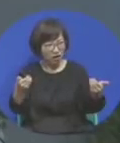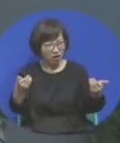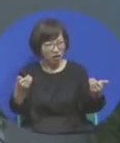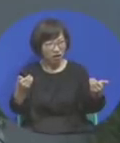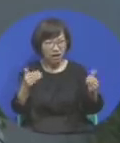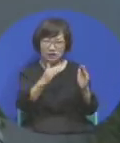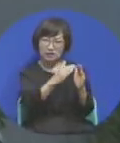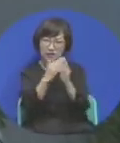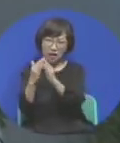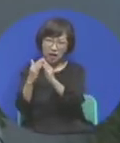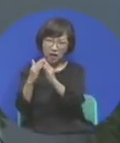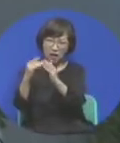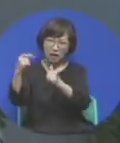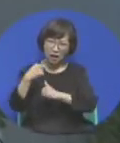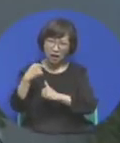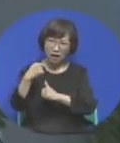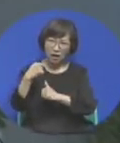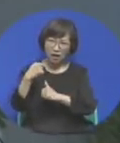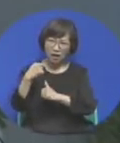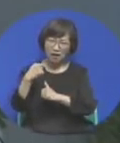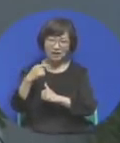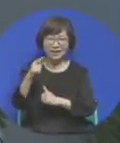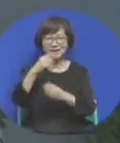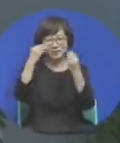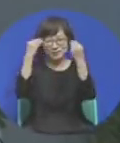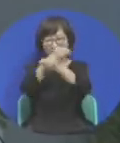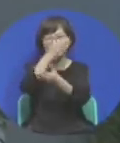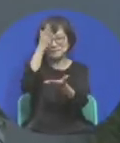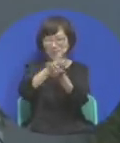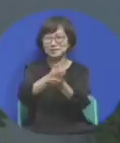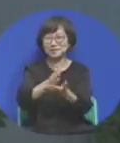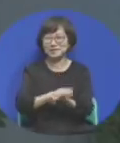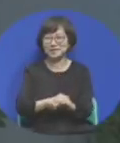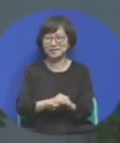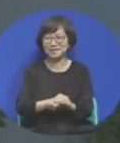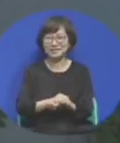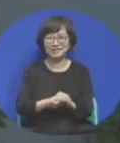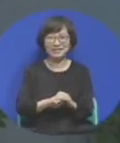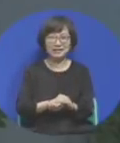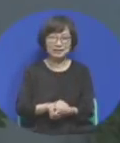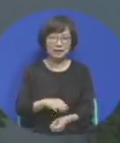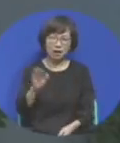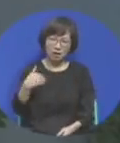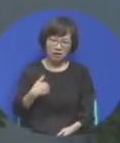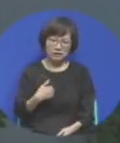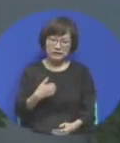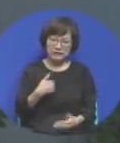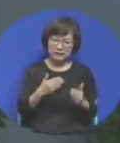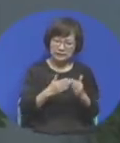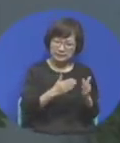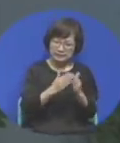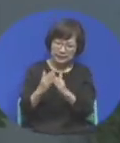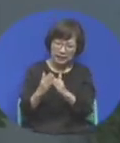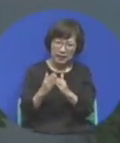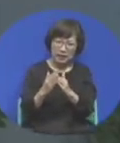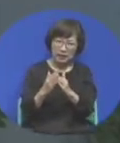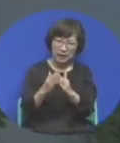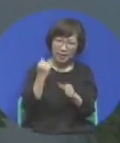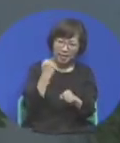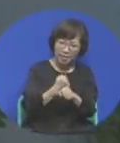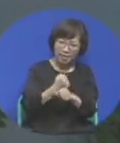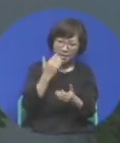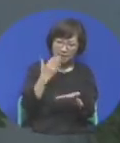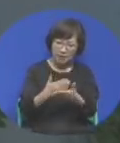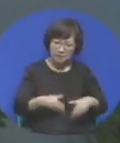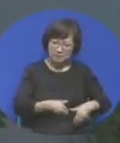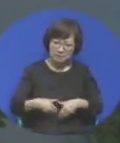That's not what I'm saying. 설교 잘못 듣는 사람이에요. There are people who are listening incorrectly to the message. 아, 오늘 지금 그 집에서 내가 나올까 말까 나와야 되겠네. They say, oh, I